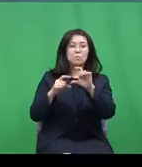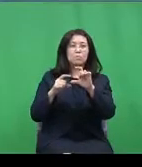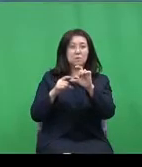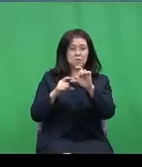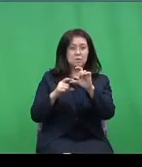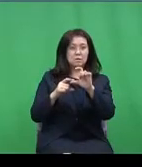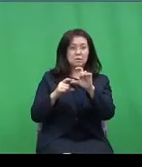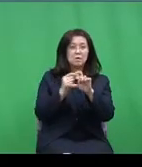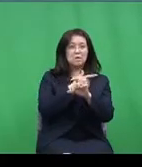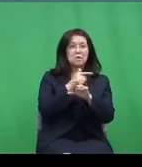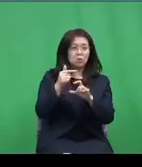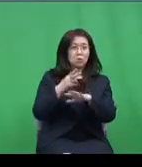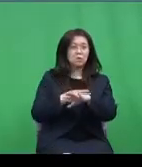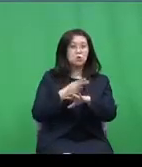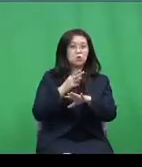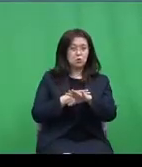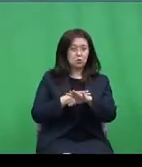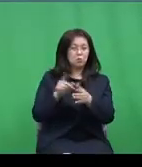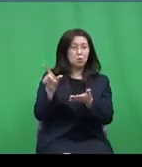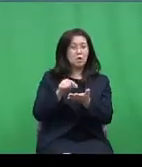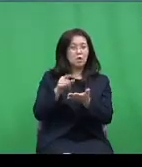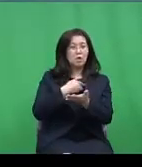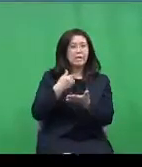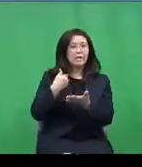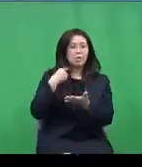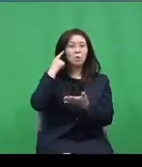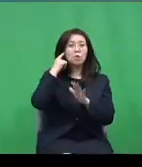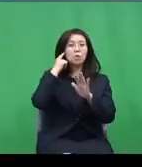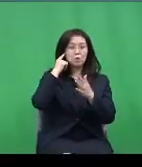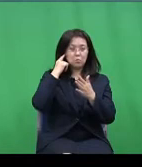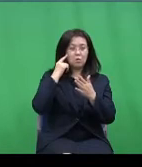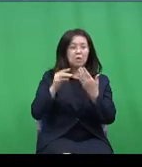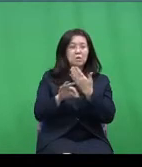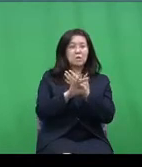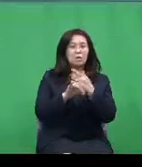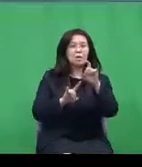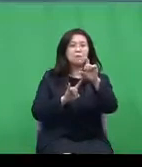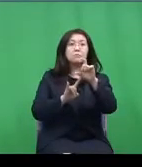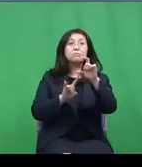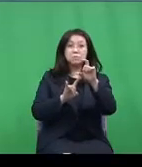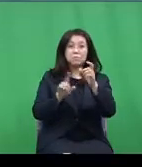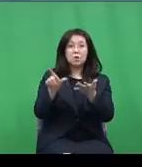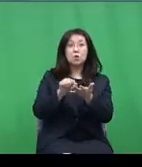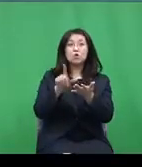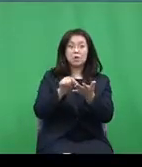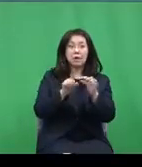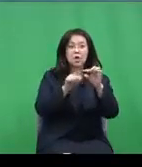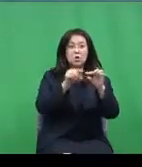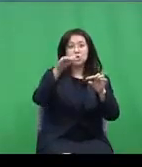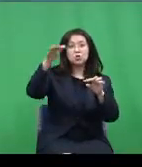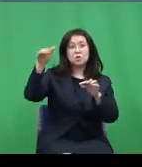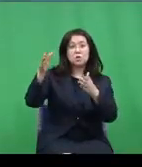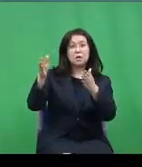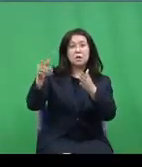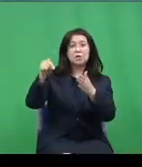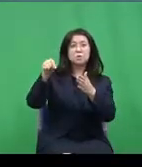うまく使えるのかもしれませんが、ICT 技術を使うことで、例えば中山間地域の農業にもですね、可能